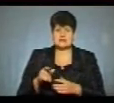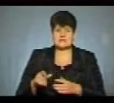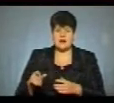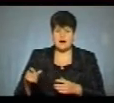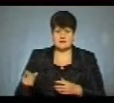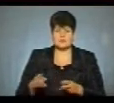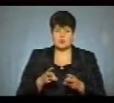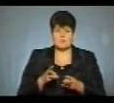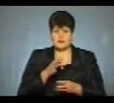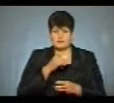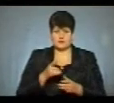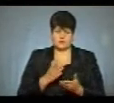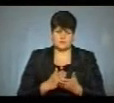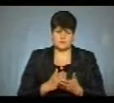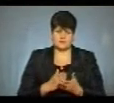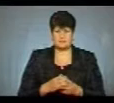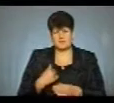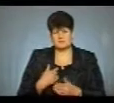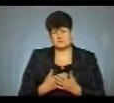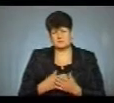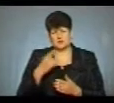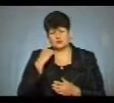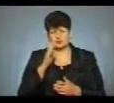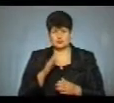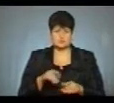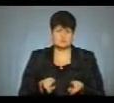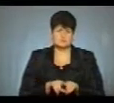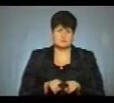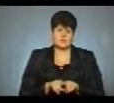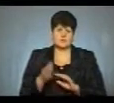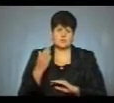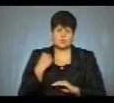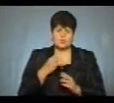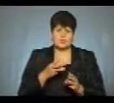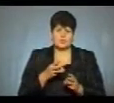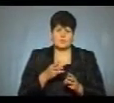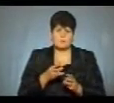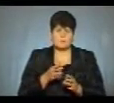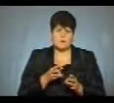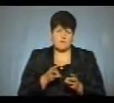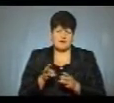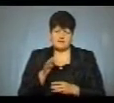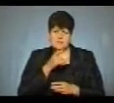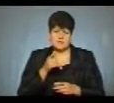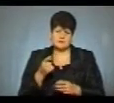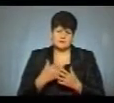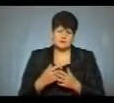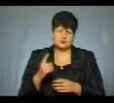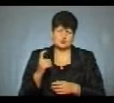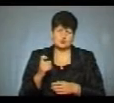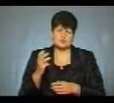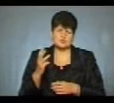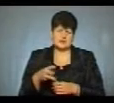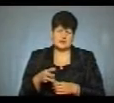період йдеться? Ми прогнозуємо, що вона буде на рівні минулого опалювального періоду, ця кількість громадян, і це десь буде